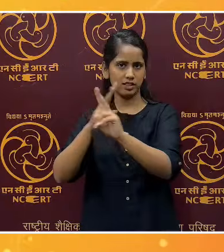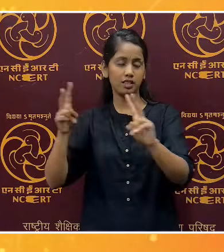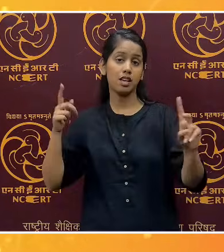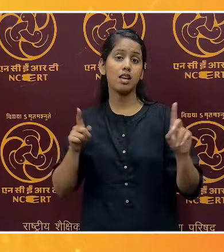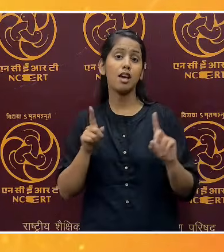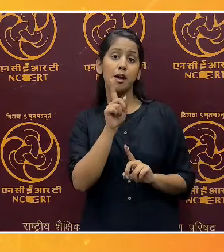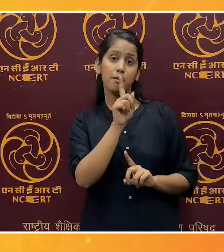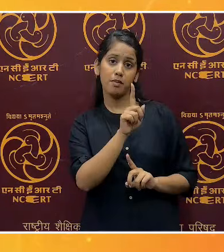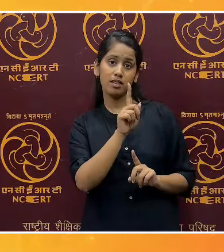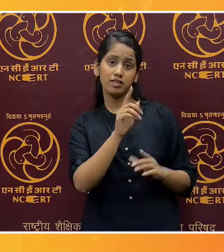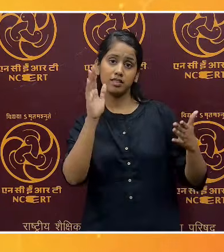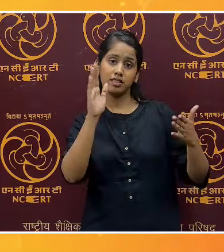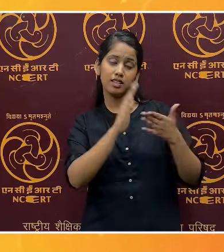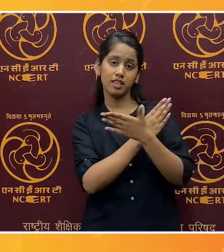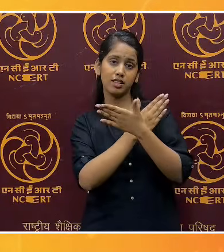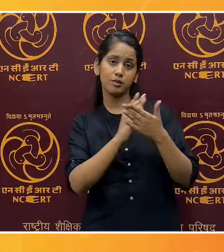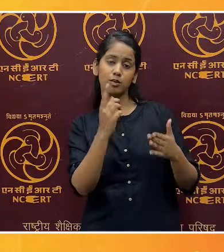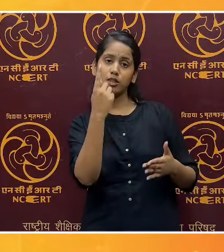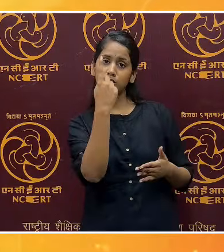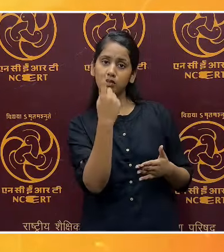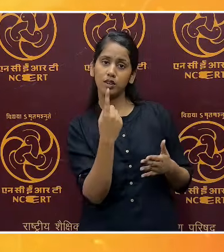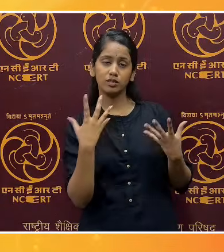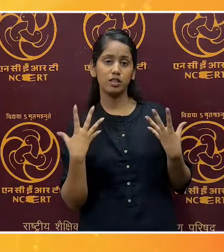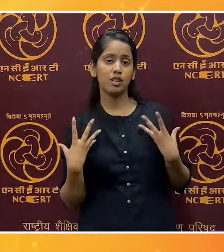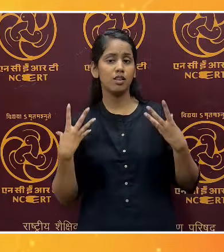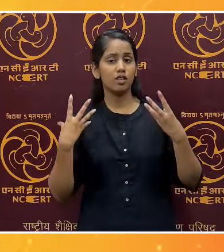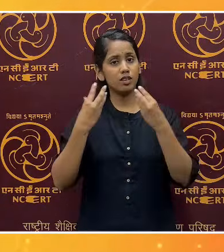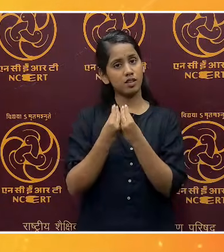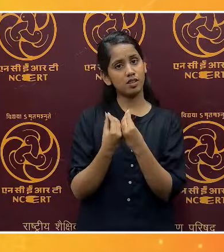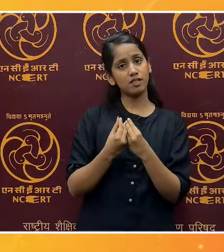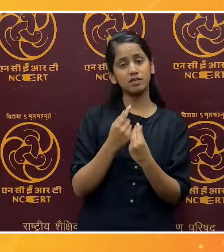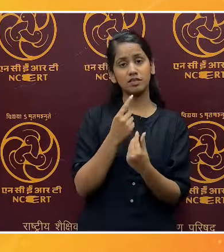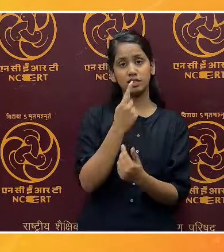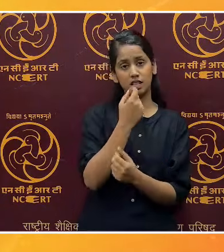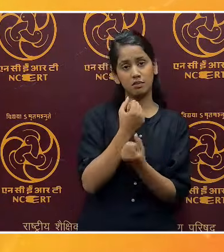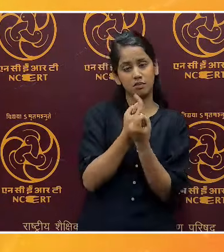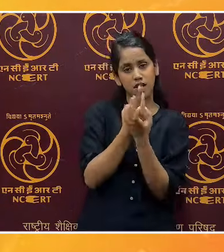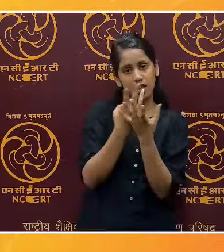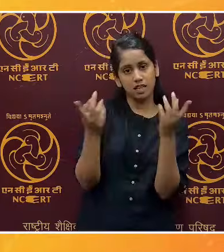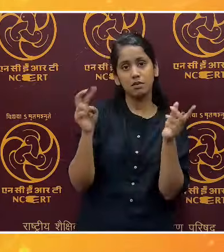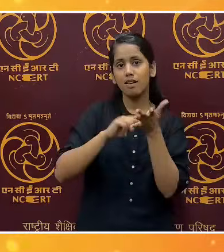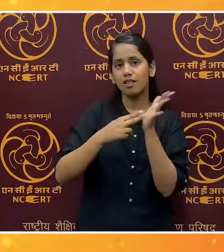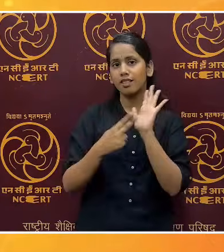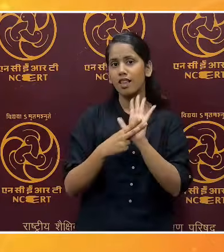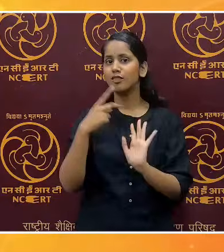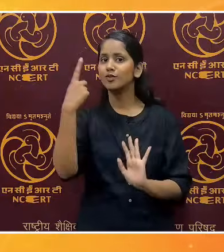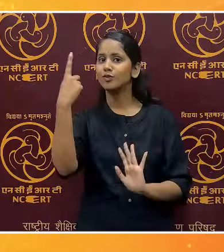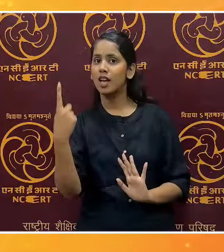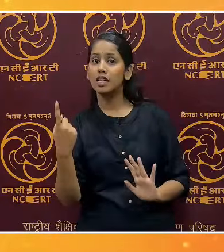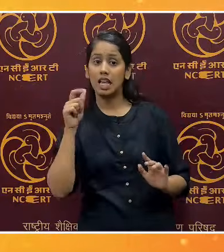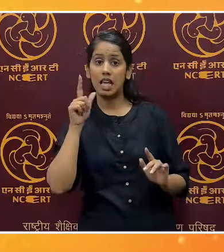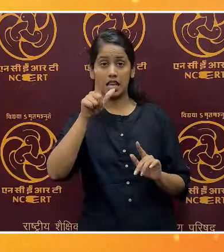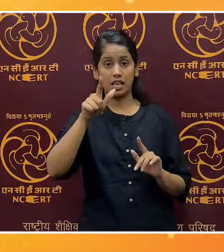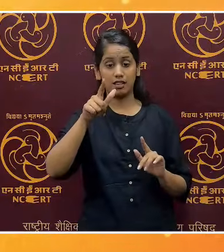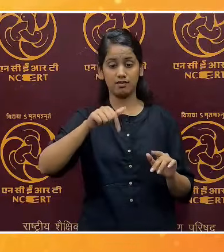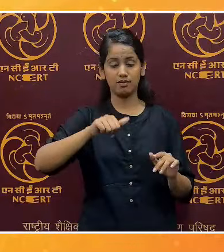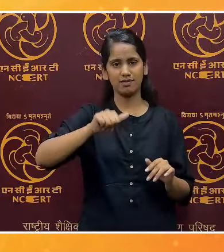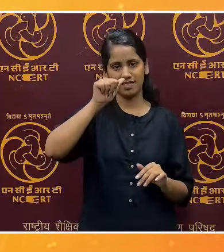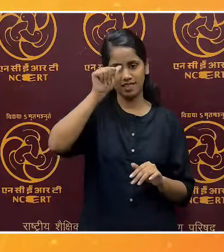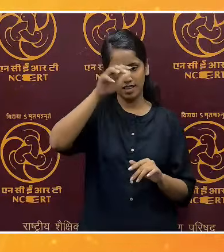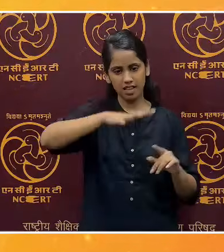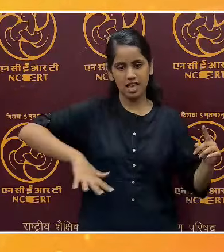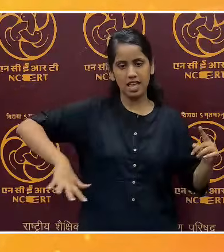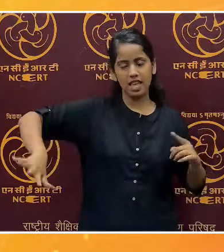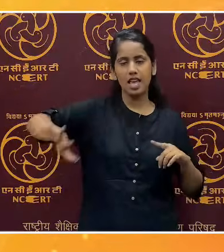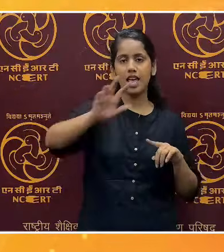किंतु गीत बोल एक, हम अनेक किंतु एक। एक मातृभूमि है, एक